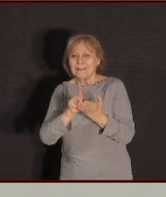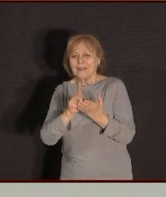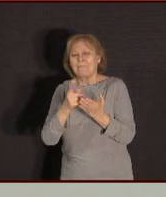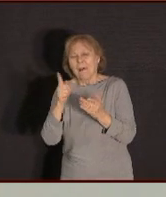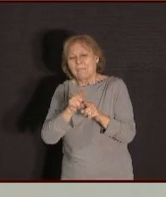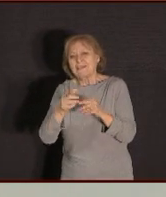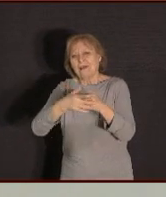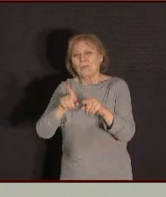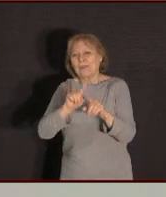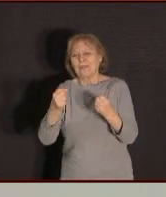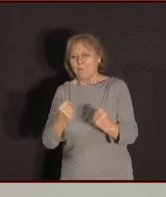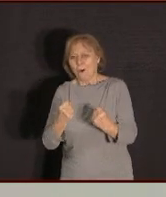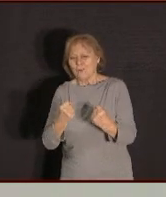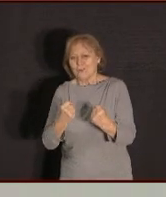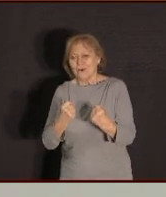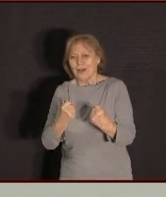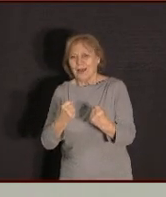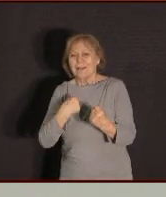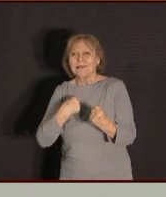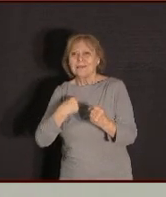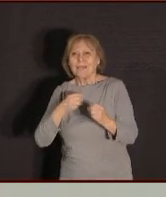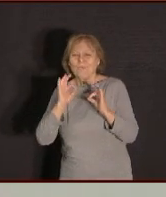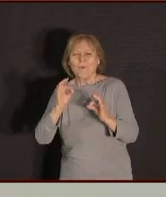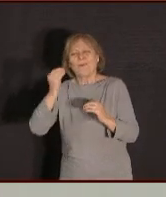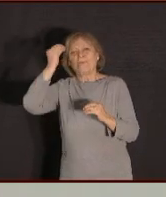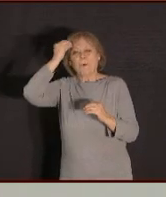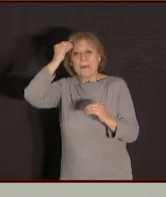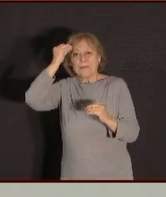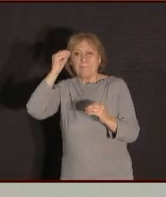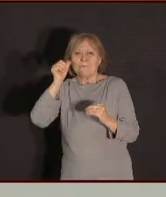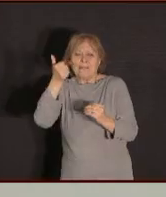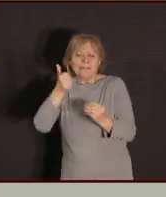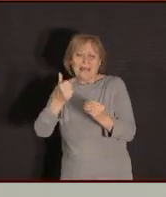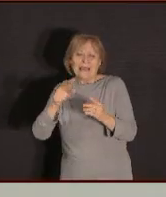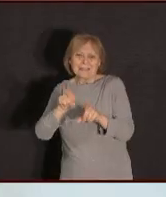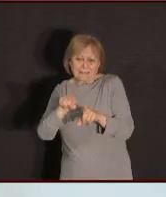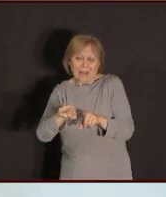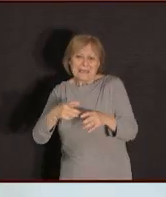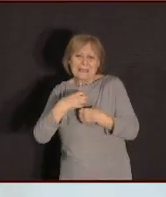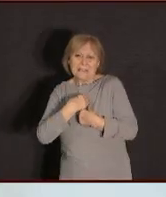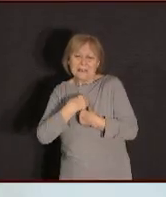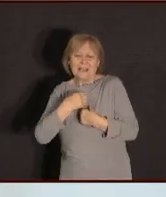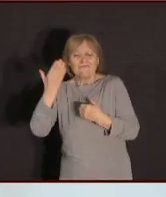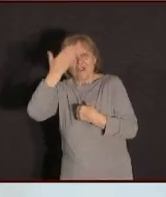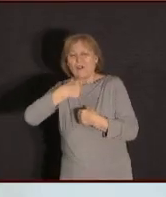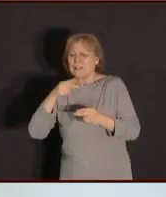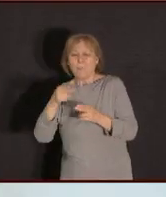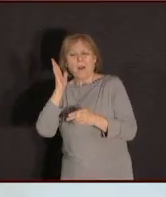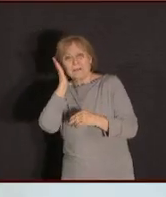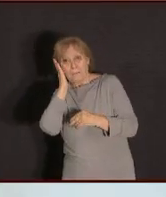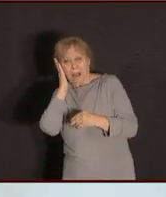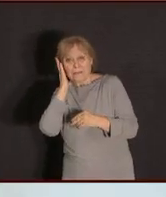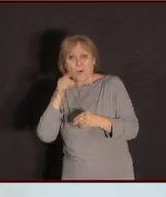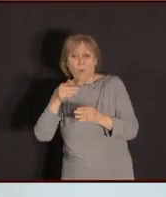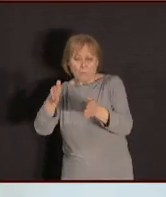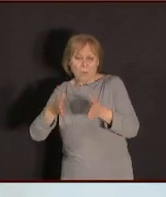moč. In se res še živo spominjam, kako sem v eni take stiski zvečer, ko nisem mogla zaspati,